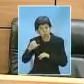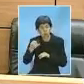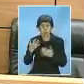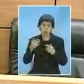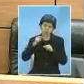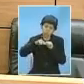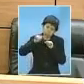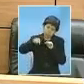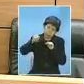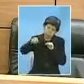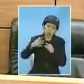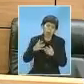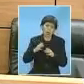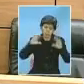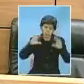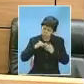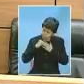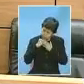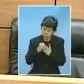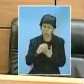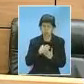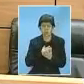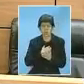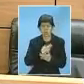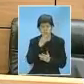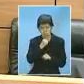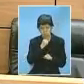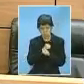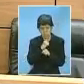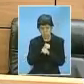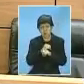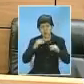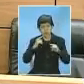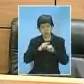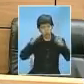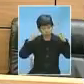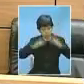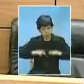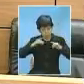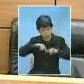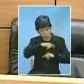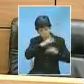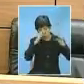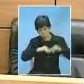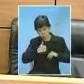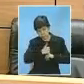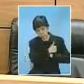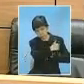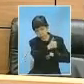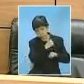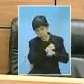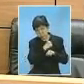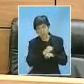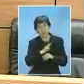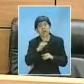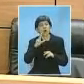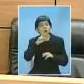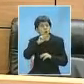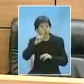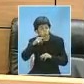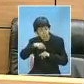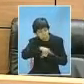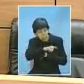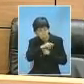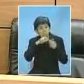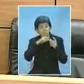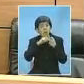เนี่ยรัฐบาลกรุณาช่วยด้วยนะครับวันนี้ผมเห็นก่อสร้างฝั่งธนบุรีครับความเจริญเริ่มไปฝั่งธนบุรีครับไปถึงบางใหญ่แล้วท่านก็จะ